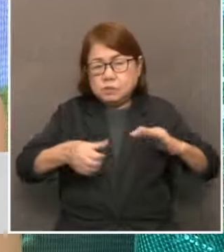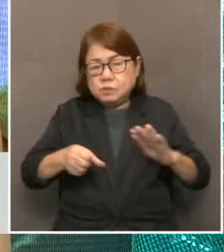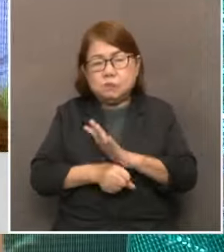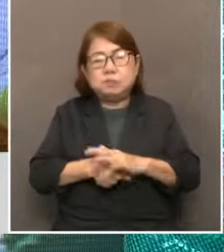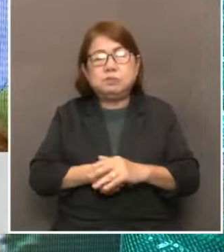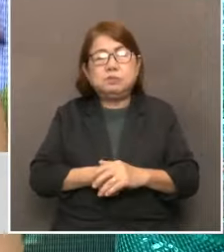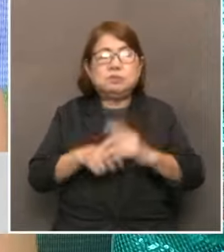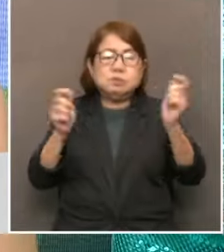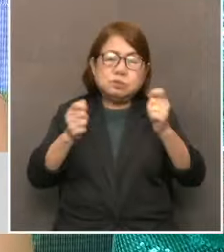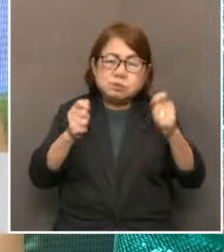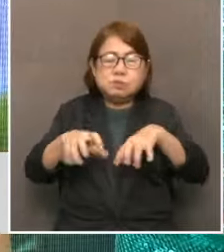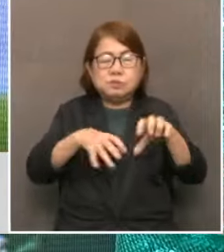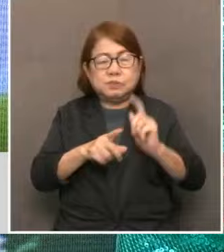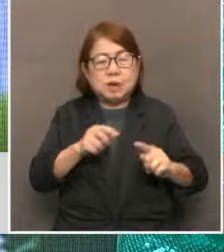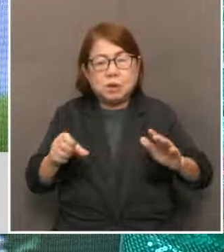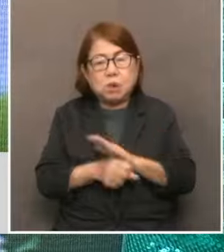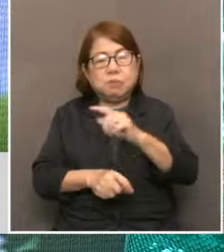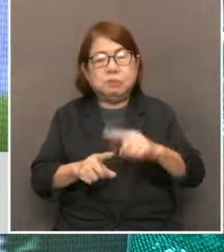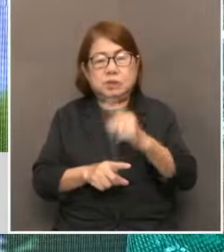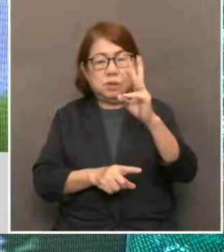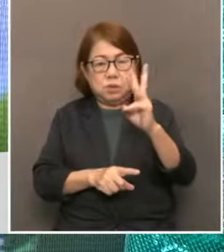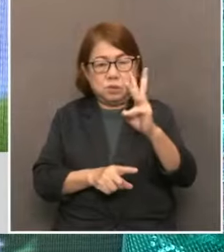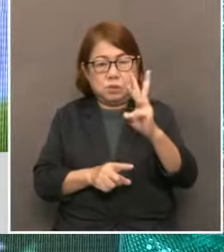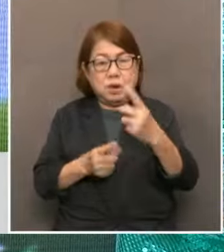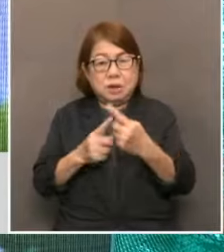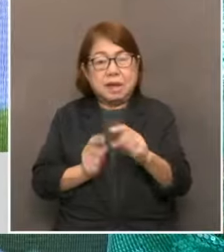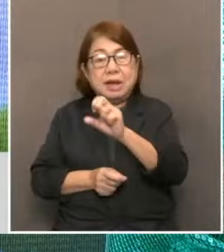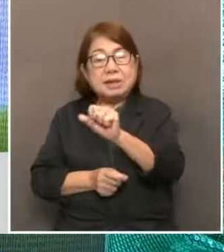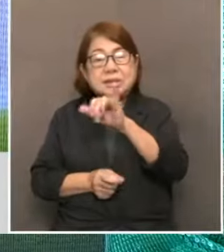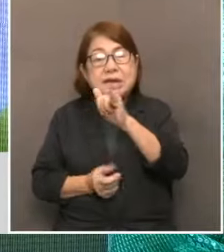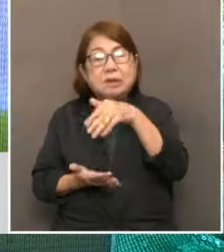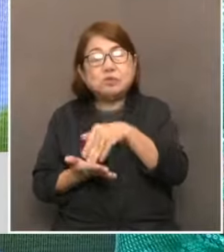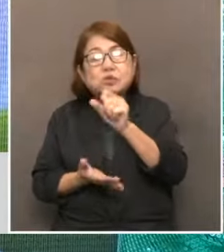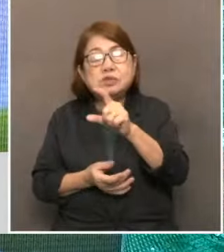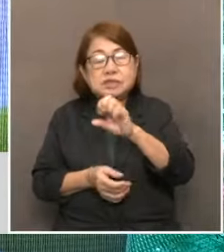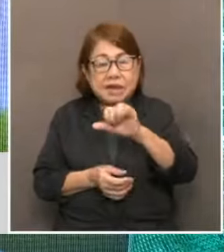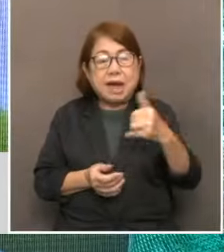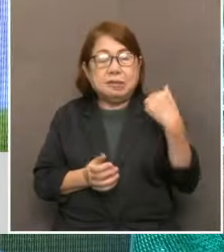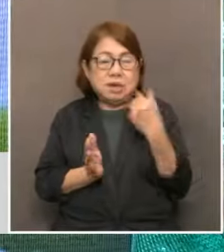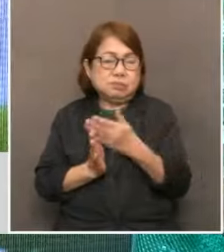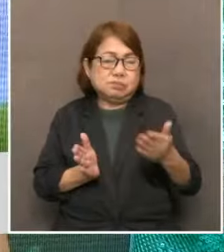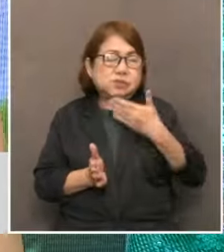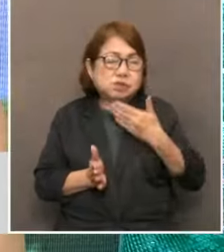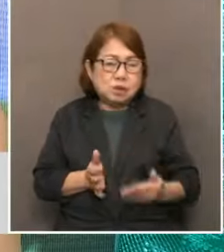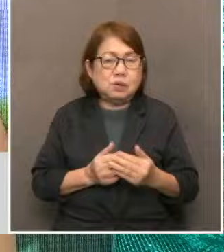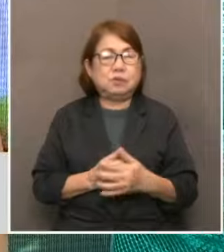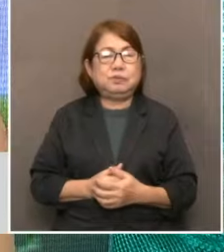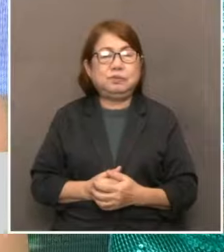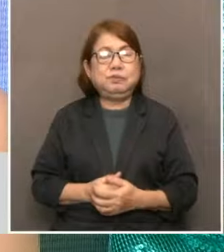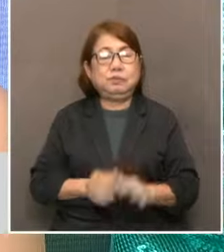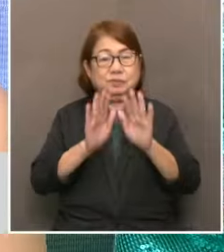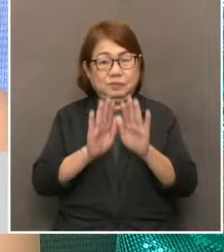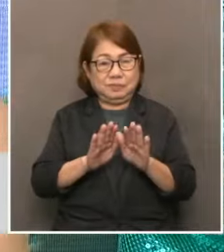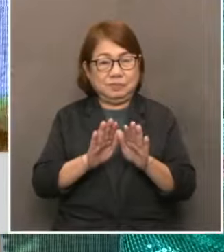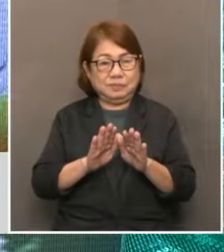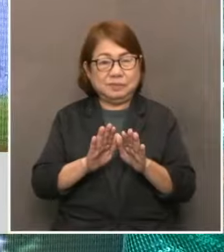แน่นตลอดทั้งเดือนแต่ทั้งปีมีตึกเดียวคือสยามเซ็นเตอร์ที่จะพูดเรื่องเนี้ยอย่างต่อเนื่องและสม่ำเสมอค่ะก็ขอฝาก